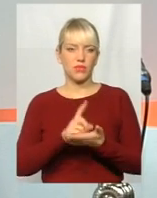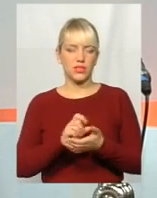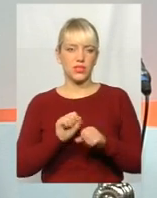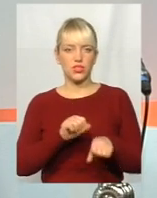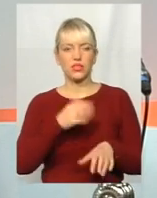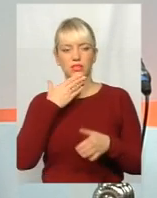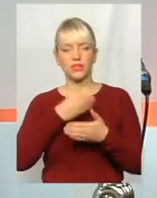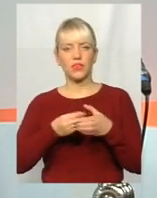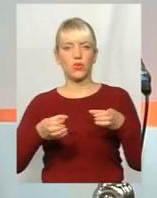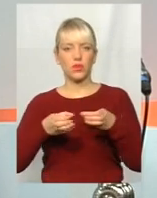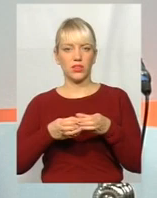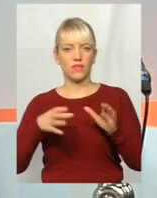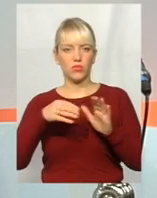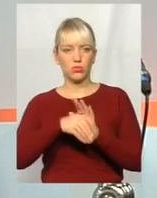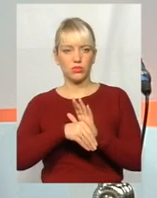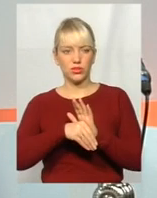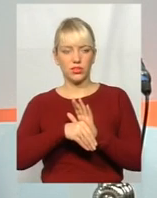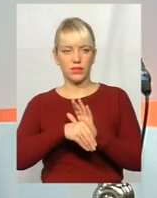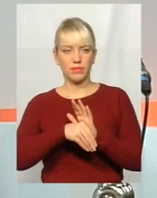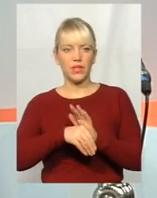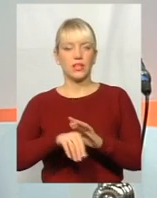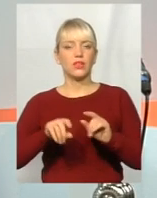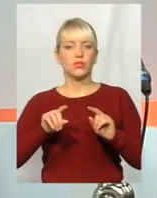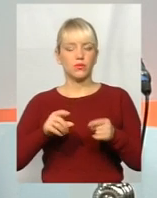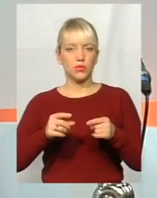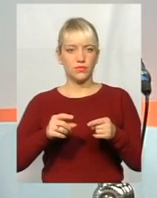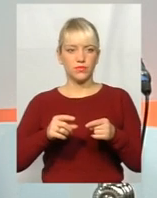і свій колектив в тому числі. Тому